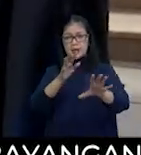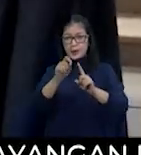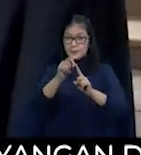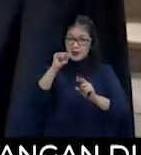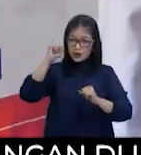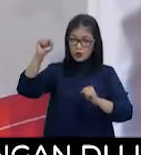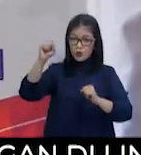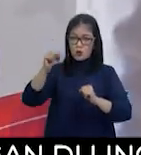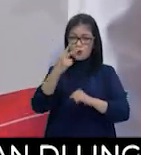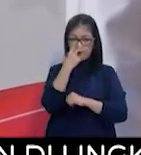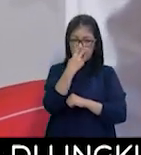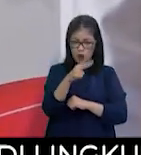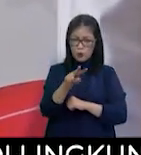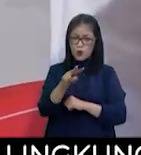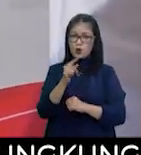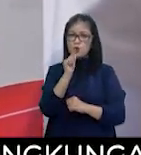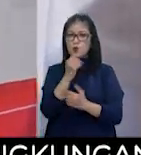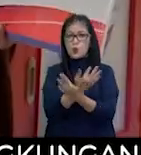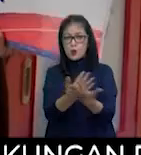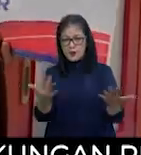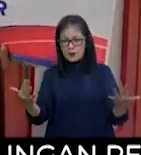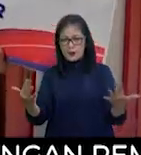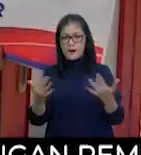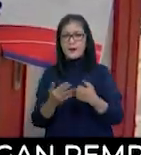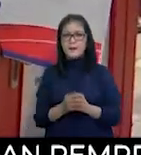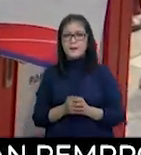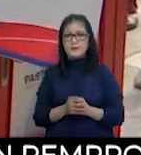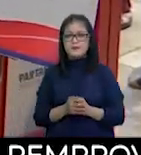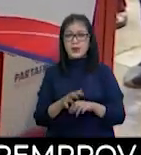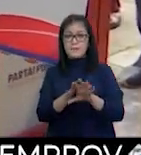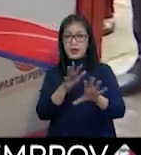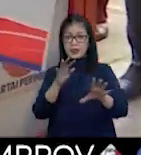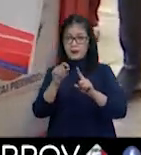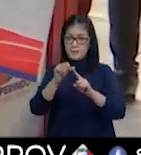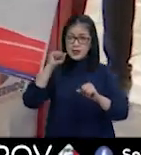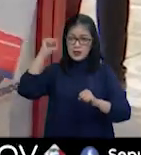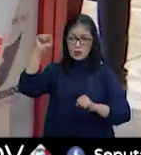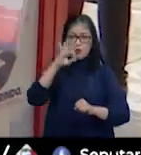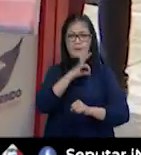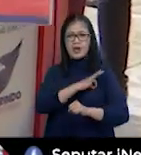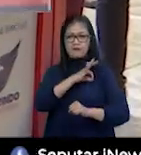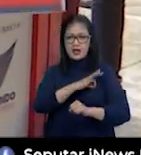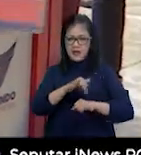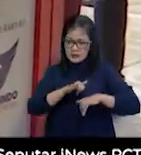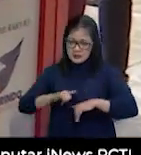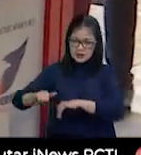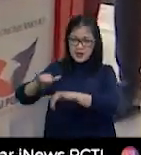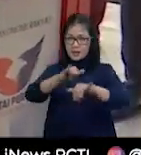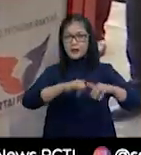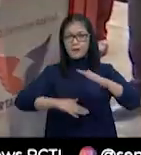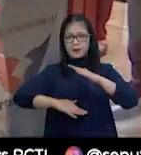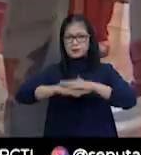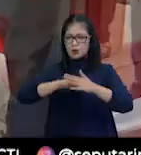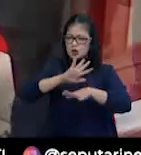simbol kepedulian terhadap rakyat kecil. Partai Perindo akan menyalurkan manfaat tersebut secara merata hingga ke pelosok daerah sebagai